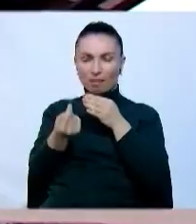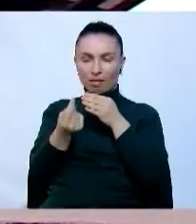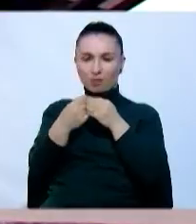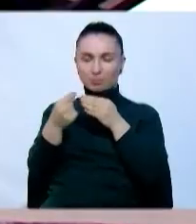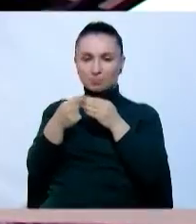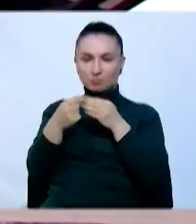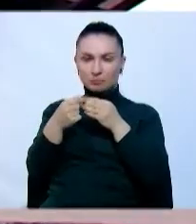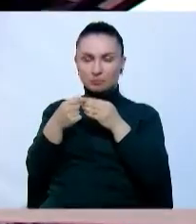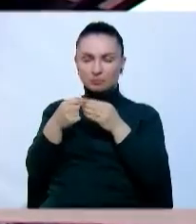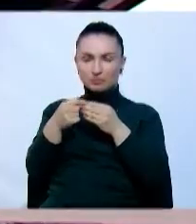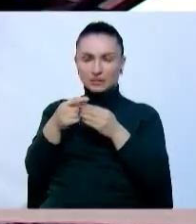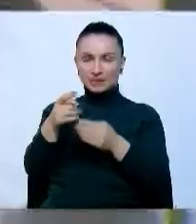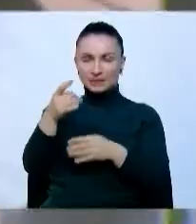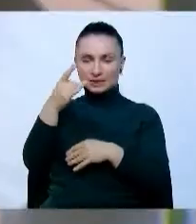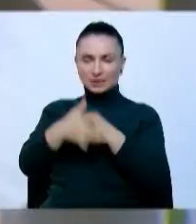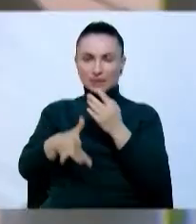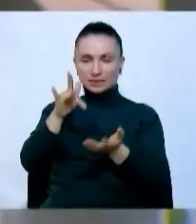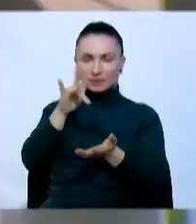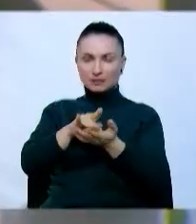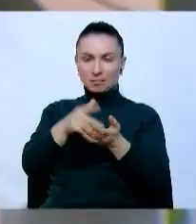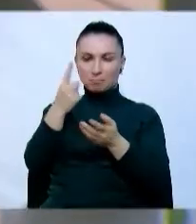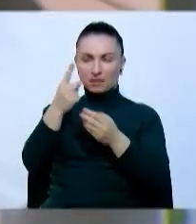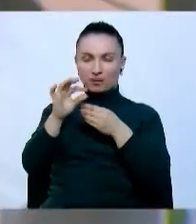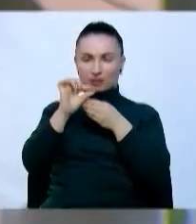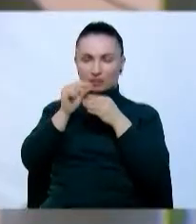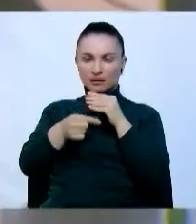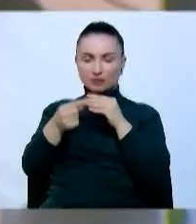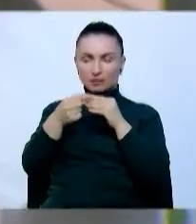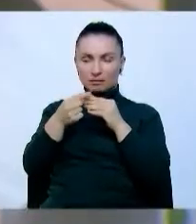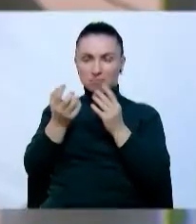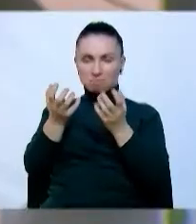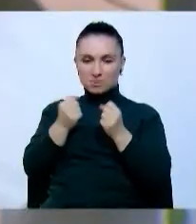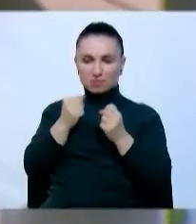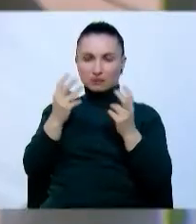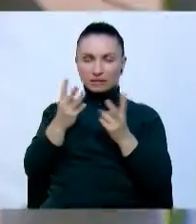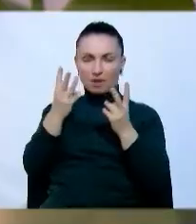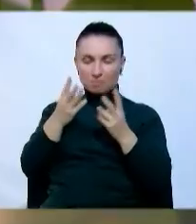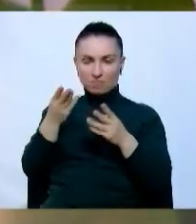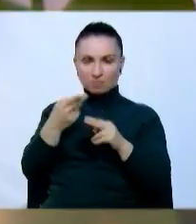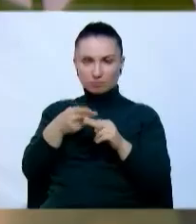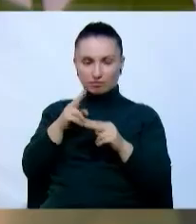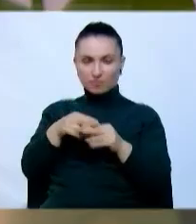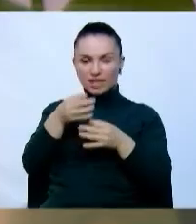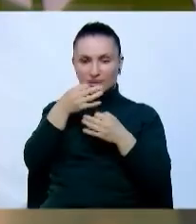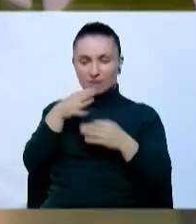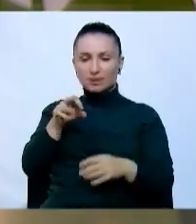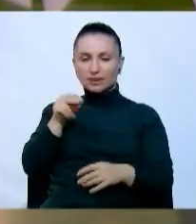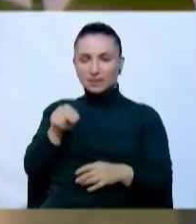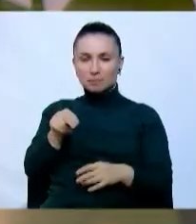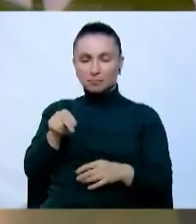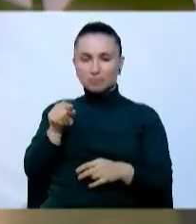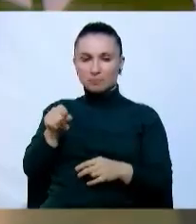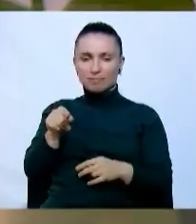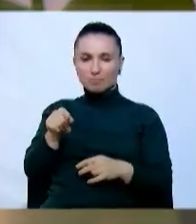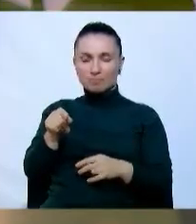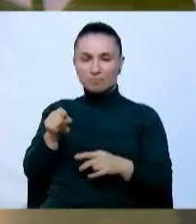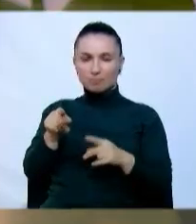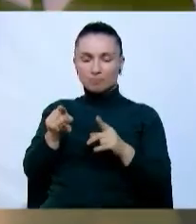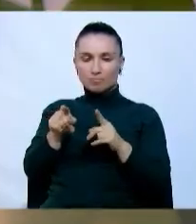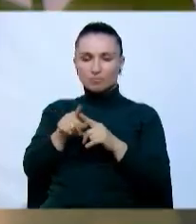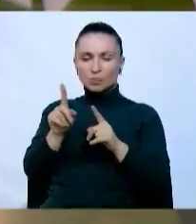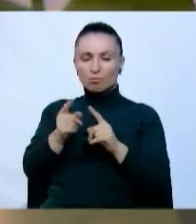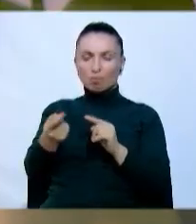მოგეხსენებათ ცენტრალურ ნაწილში მდებარეობს თვალის, ცენტრში მდებარეობს და ამიტომაც ნებისმიერი ტიპის